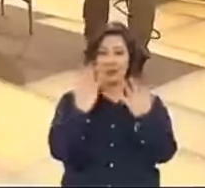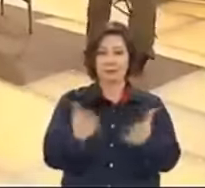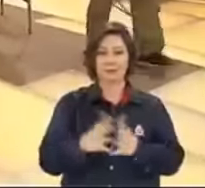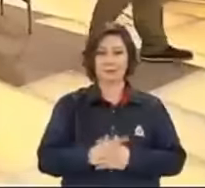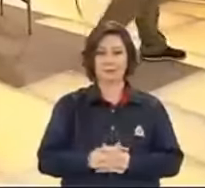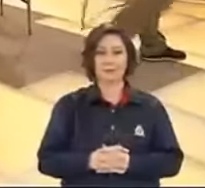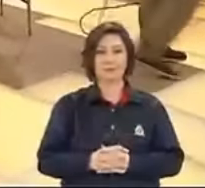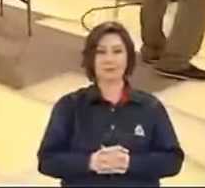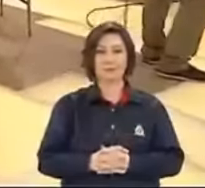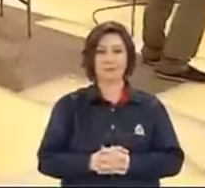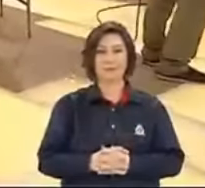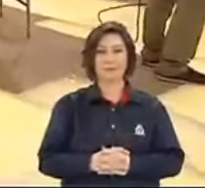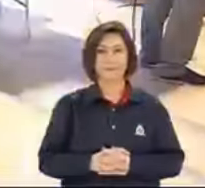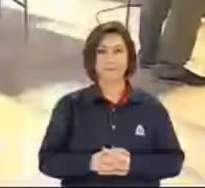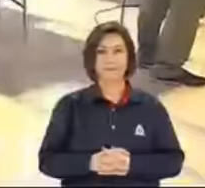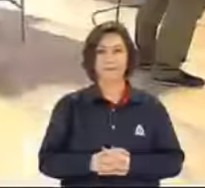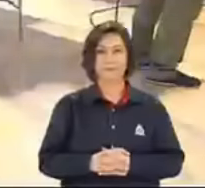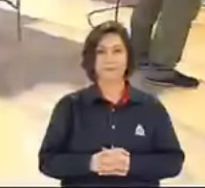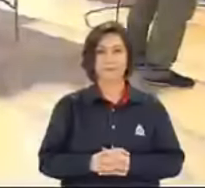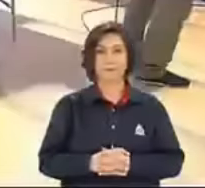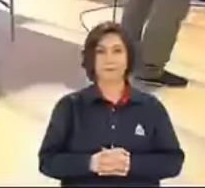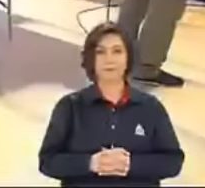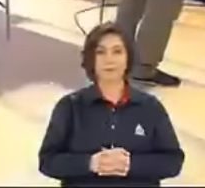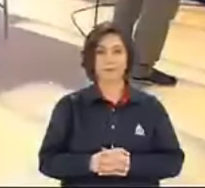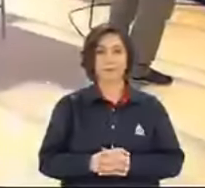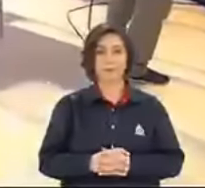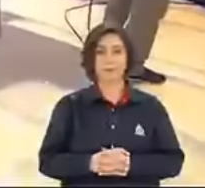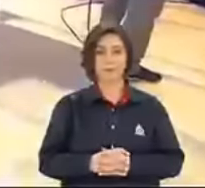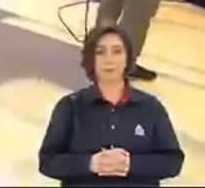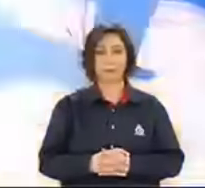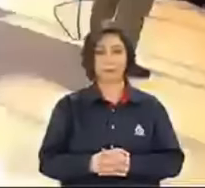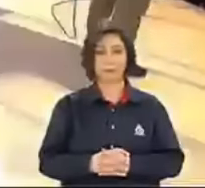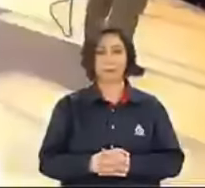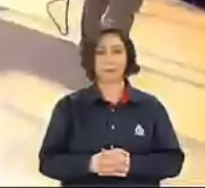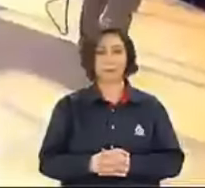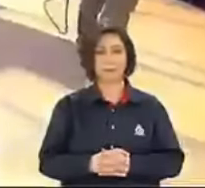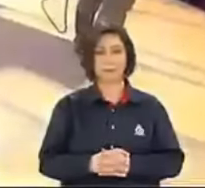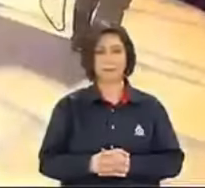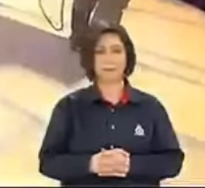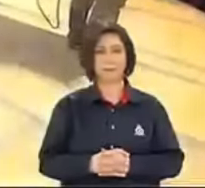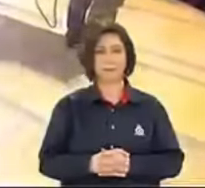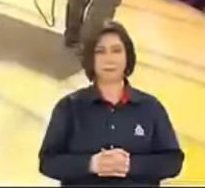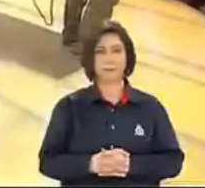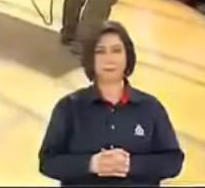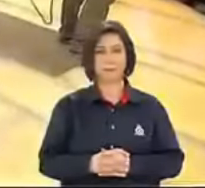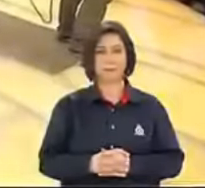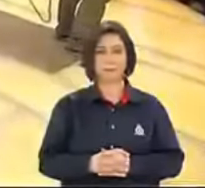sevgili. Evet. Alkışlar. Aynen.